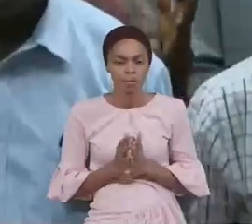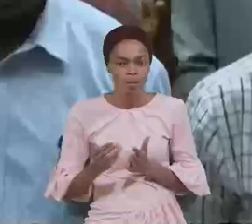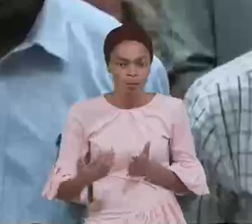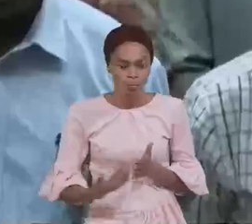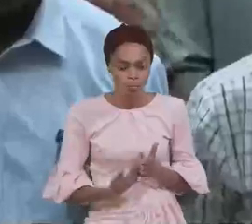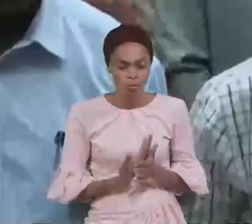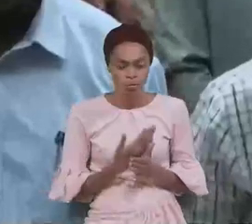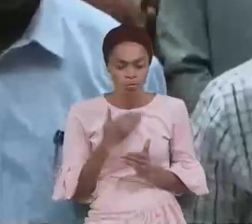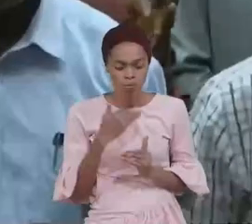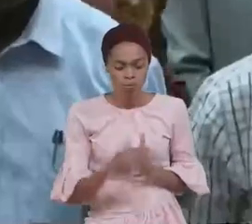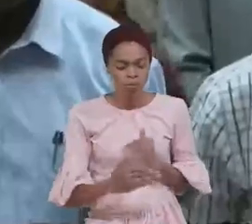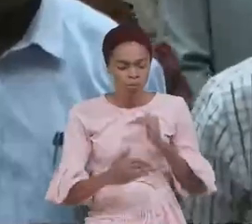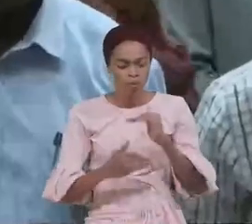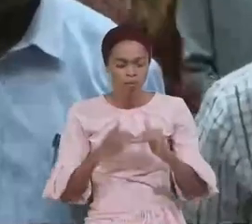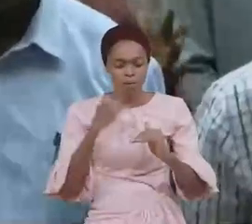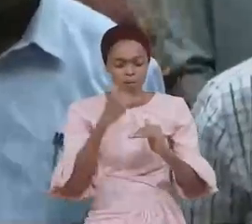De nouveaux pas.